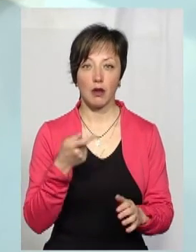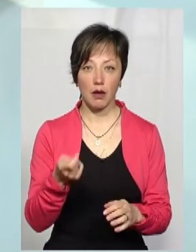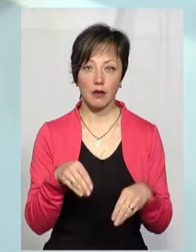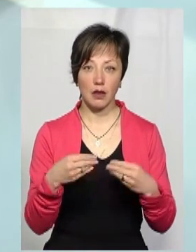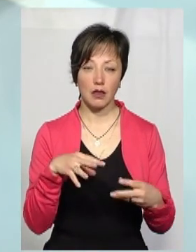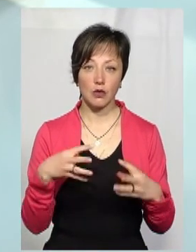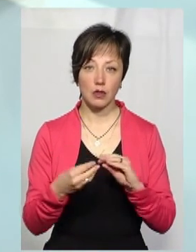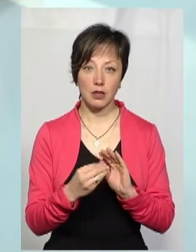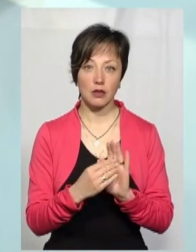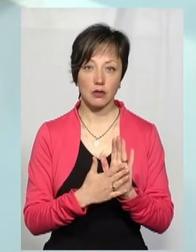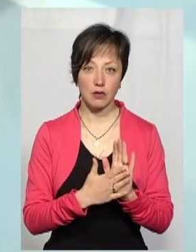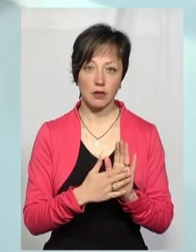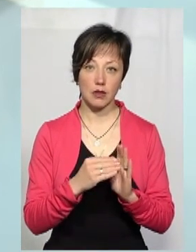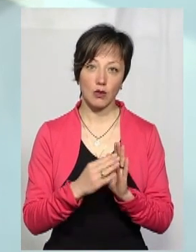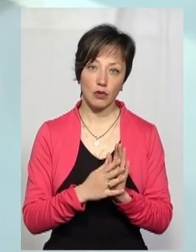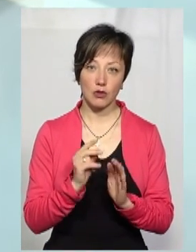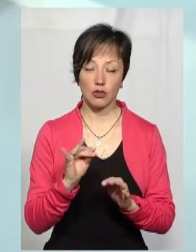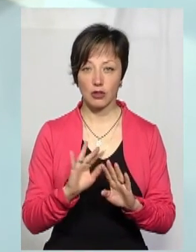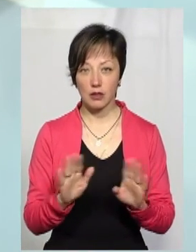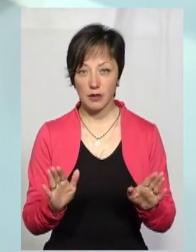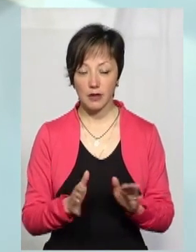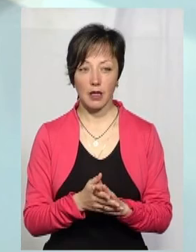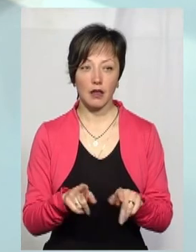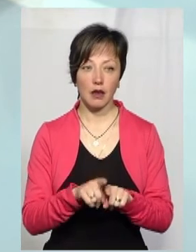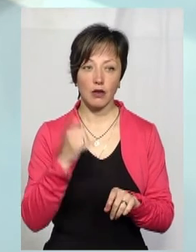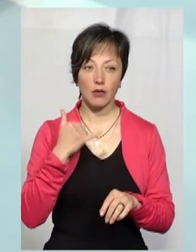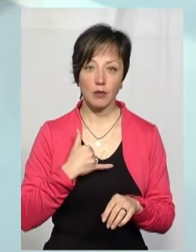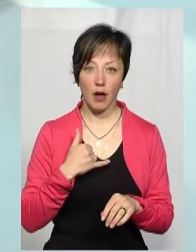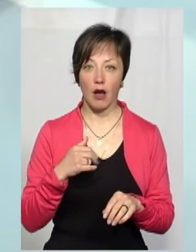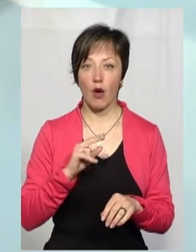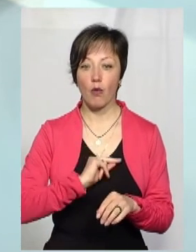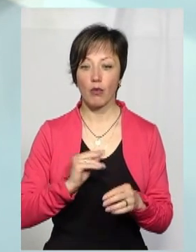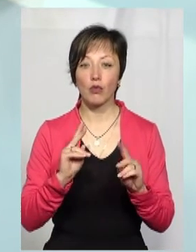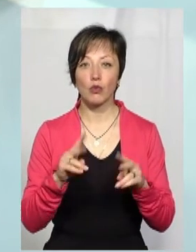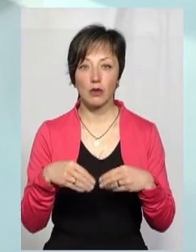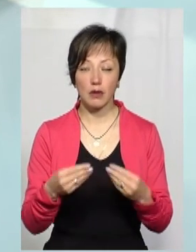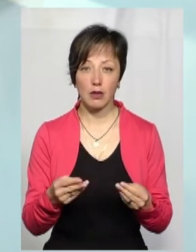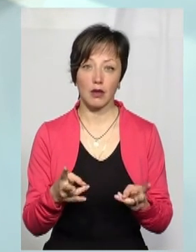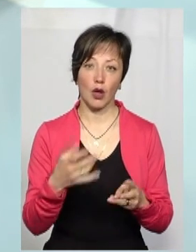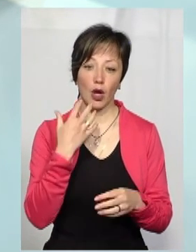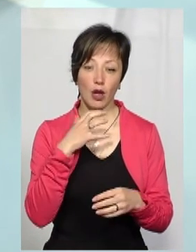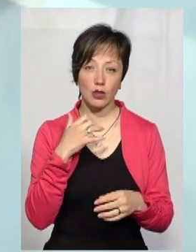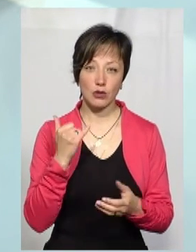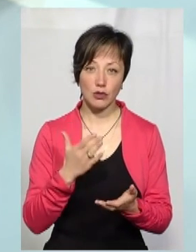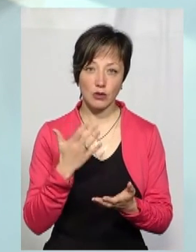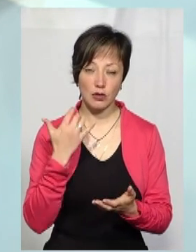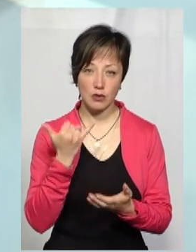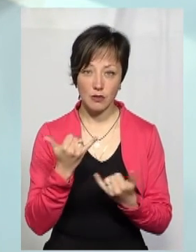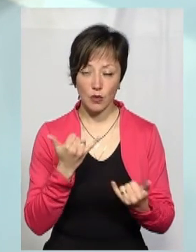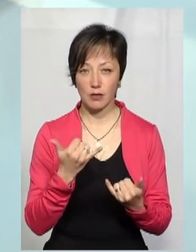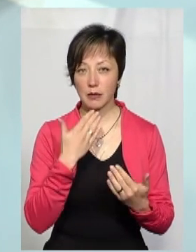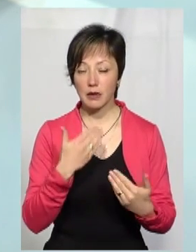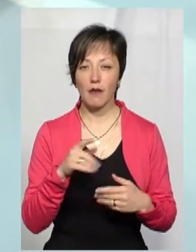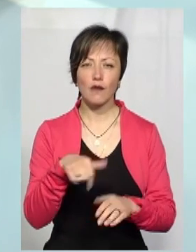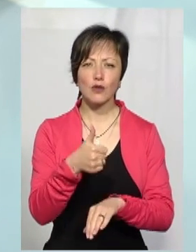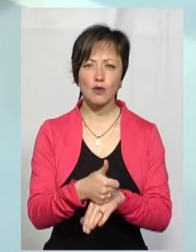їй результат, зареєстрований, не зареєстрований, так і ж роботодавці дзвонять, і люди дзвонять, на гарячі лінії дзвонять, питають. Ну, в